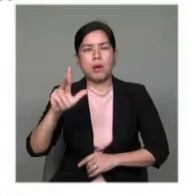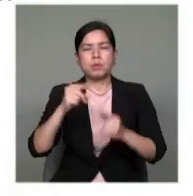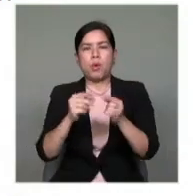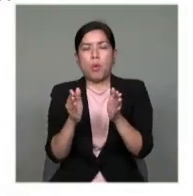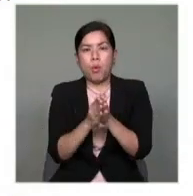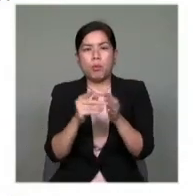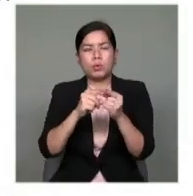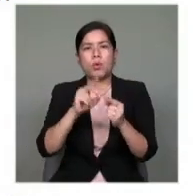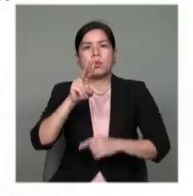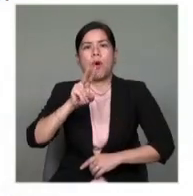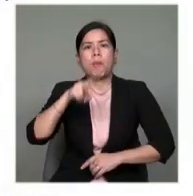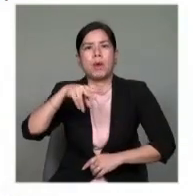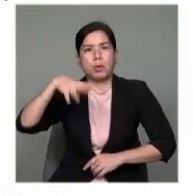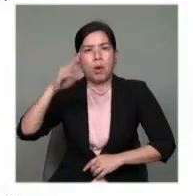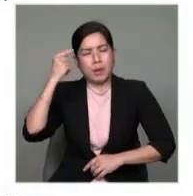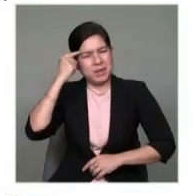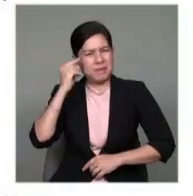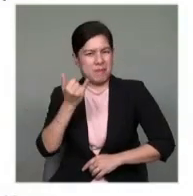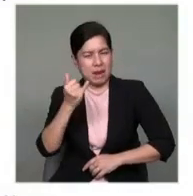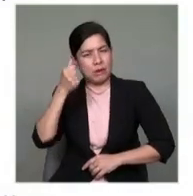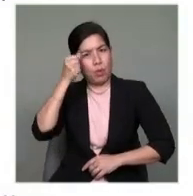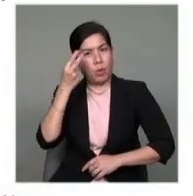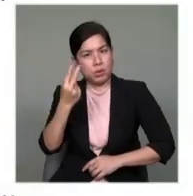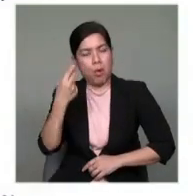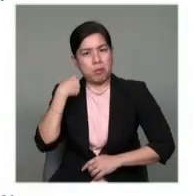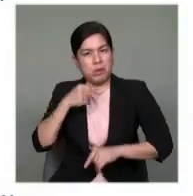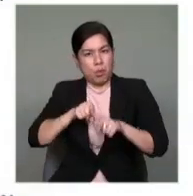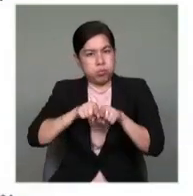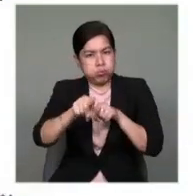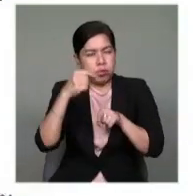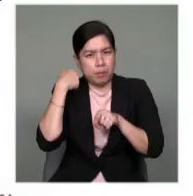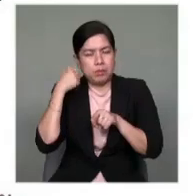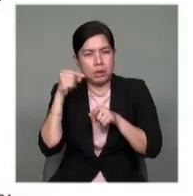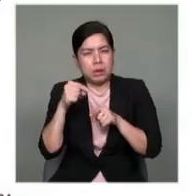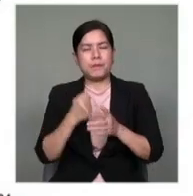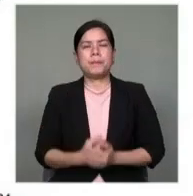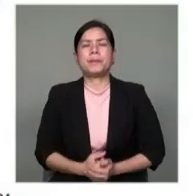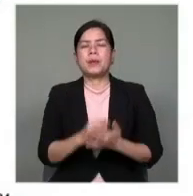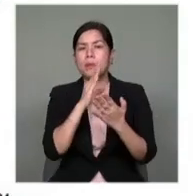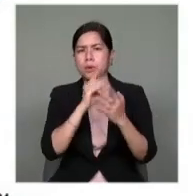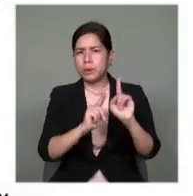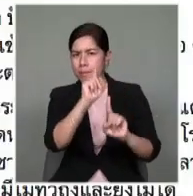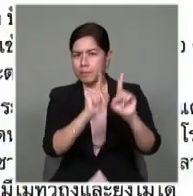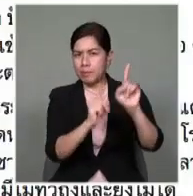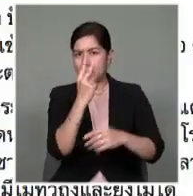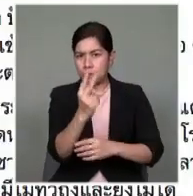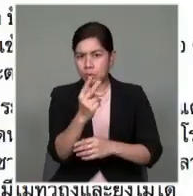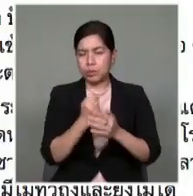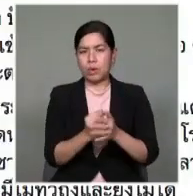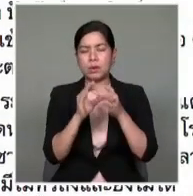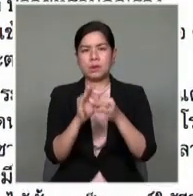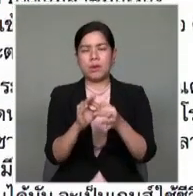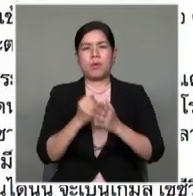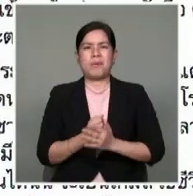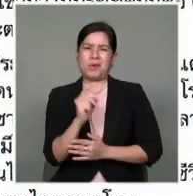คาดการว่าจะแซงไทยในอีก2วันข้างหน้านี้แหละค่ะและหากพิจารณาจากการคาดการดังกล่าวนี้จะพบว่าปัจจัยเสี่ยงก็คือ